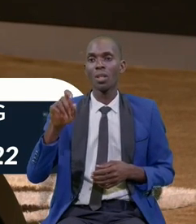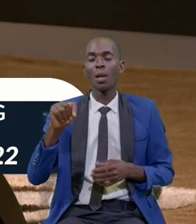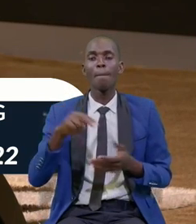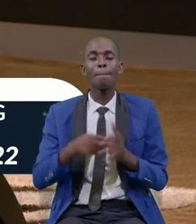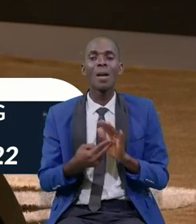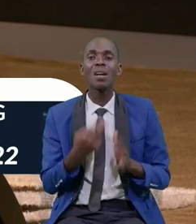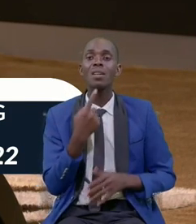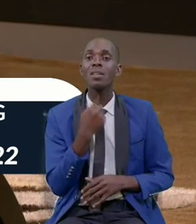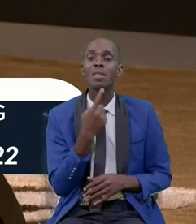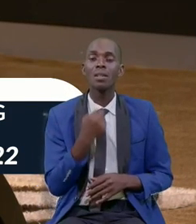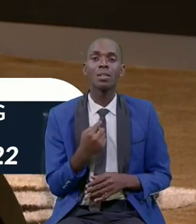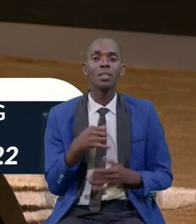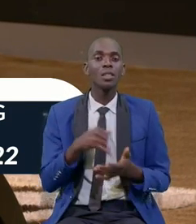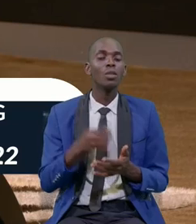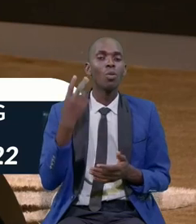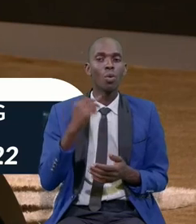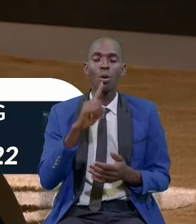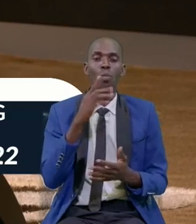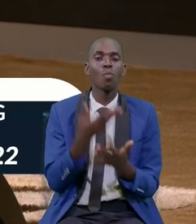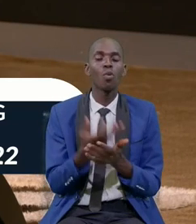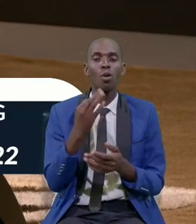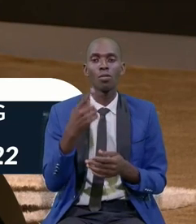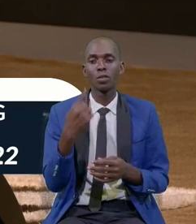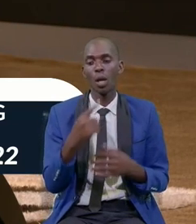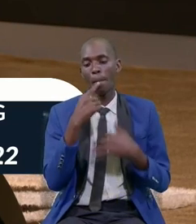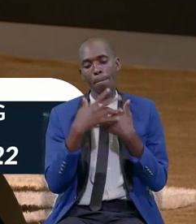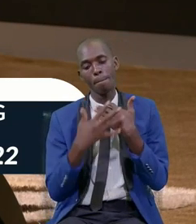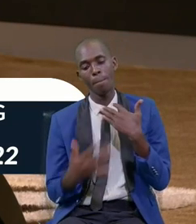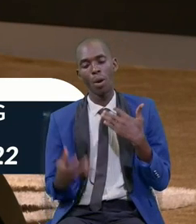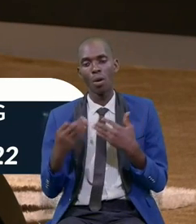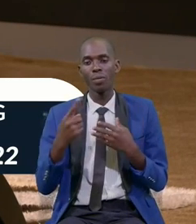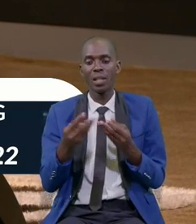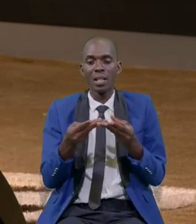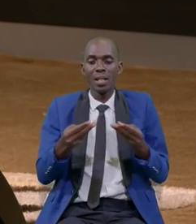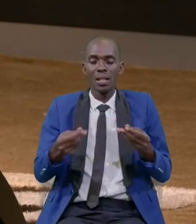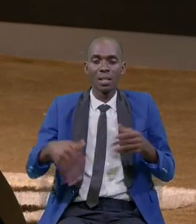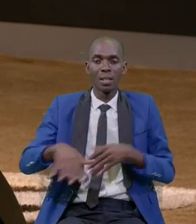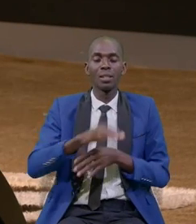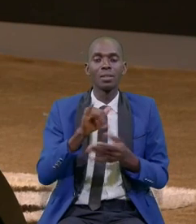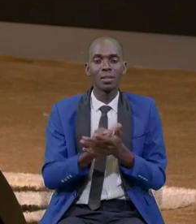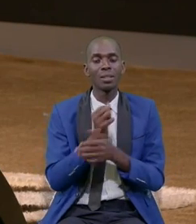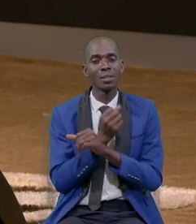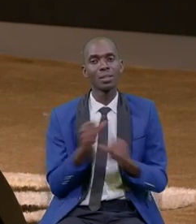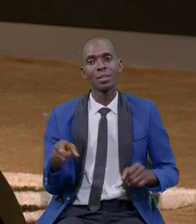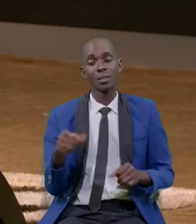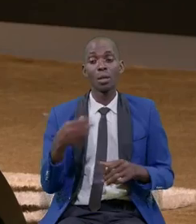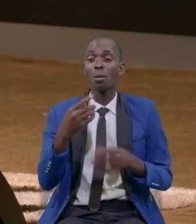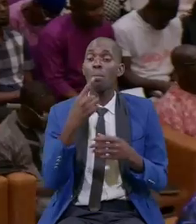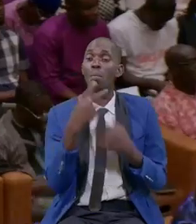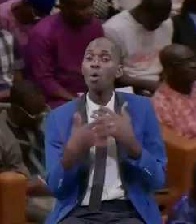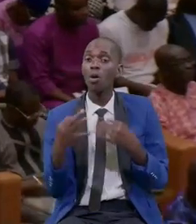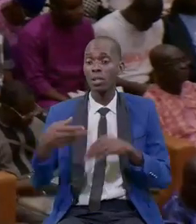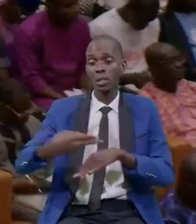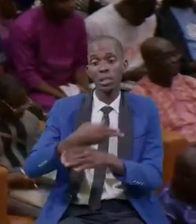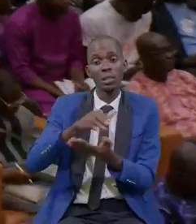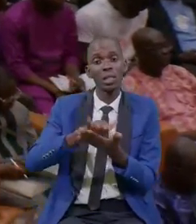Le fil cramoisi, c'est le rouge. C'est l'image du sang de l'agneau qui a sauvé